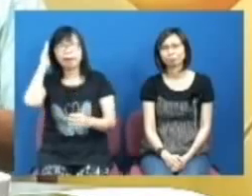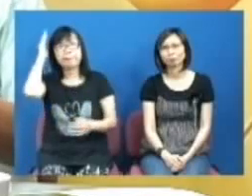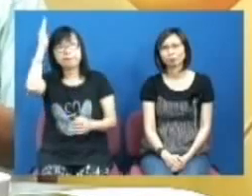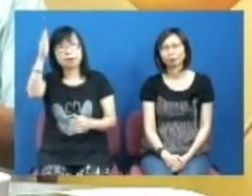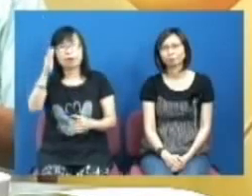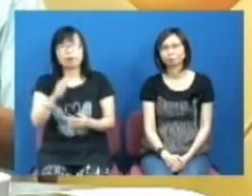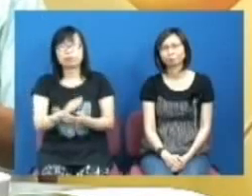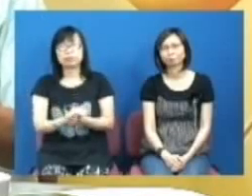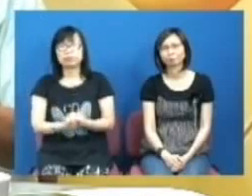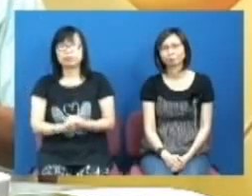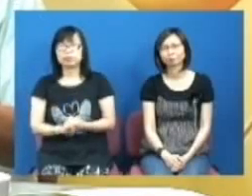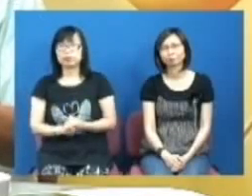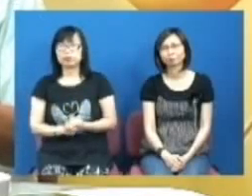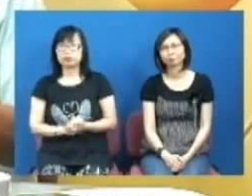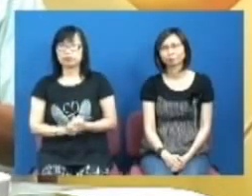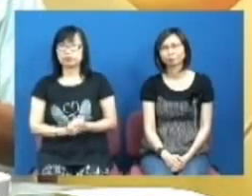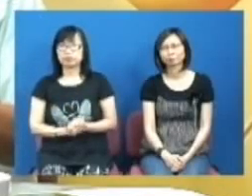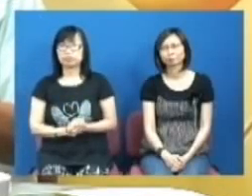將一啲